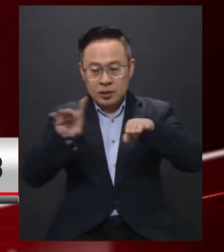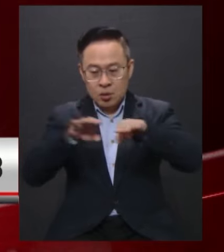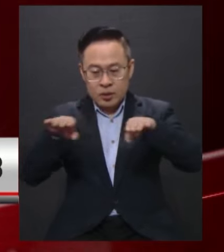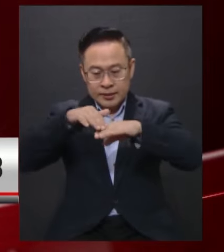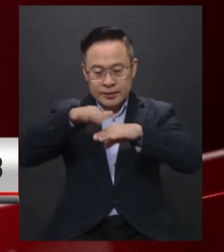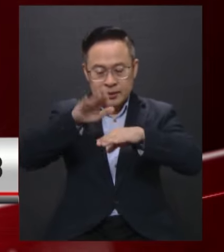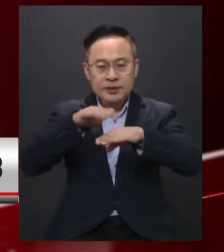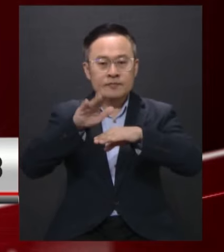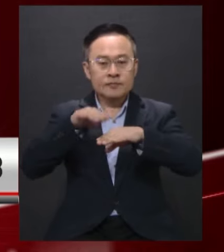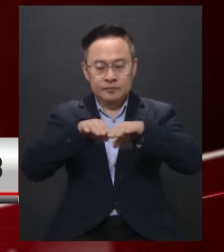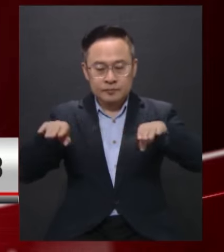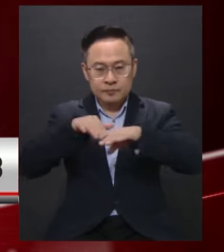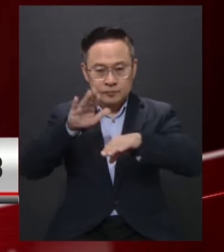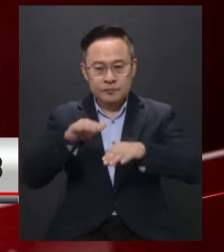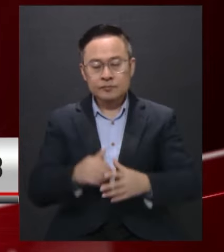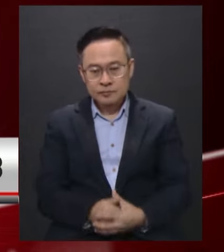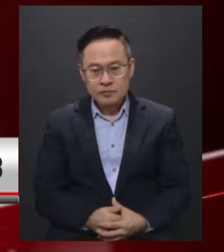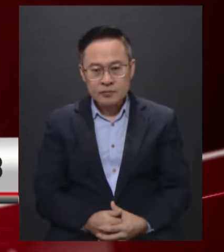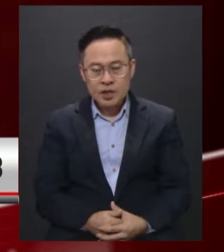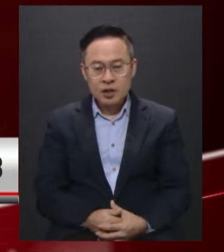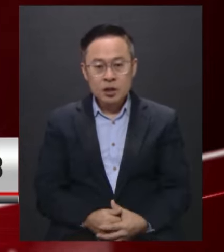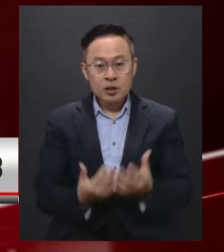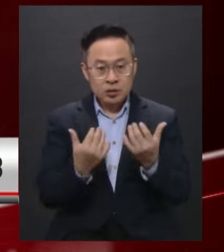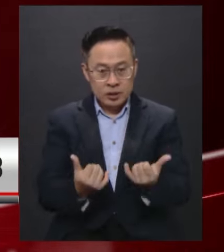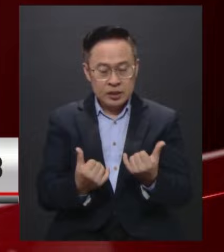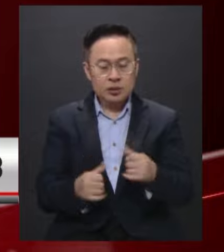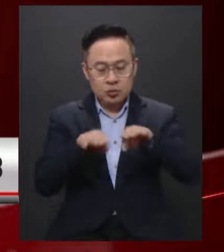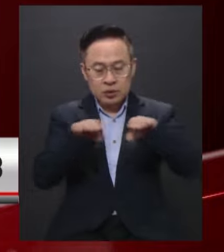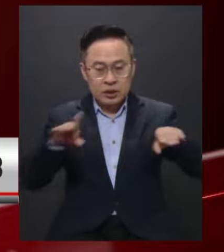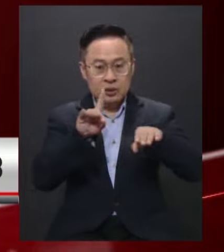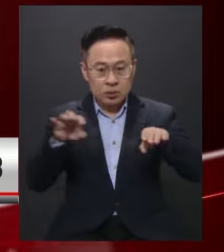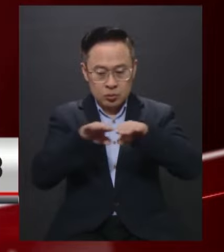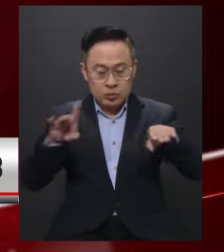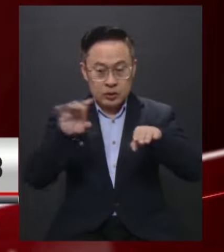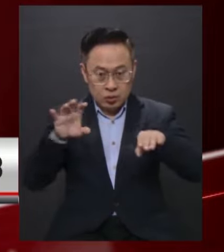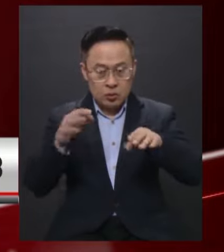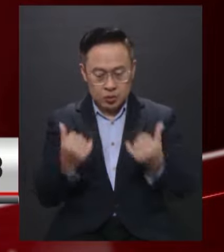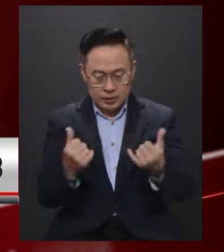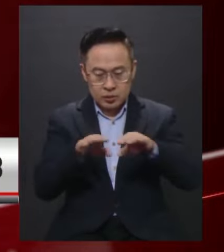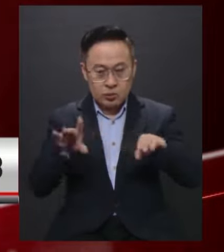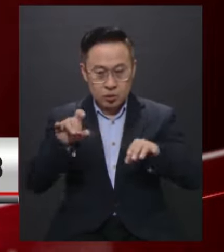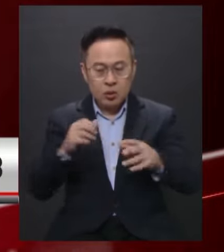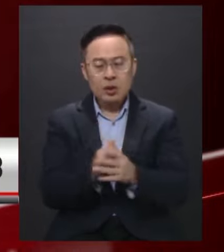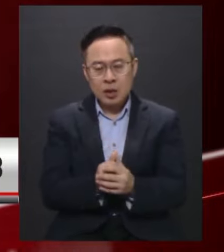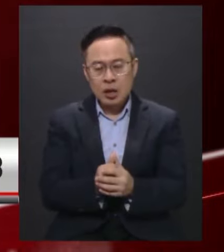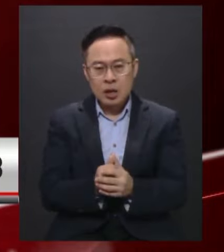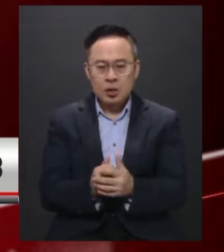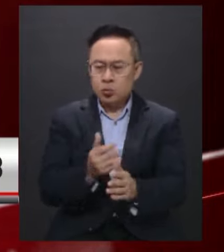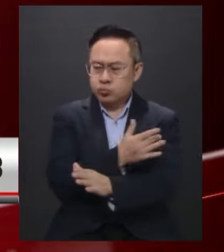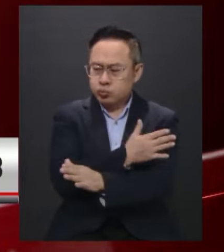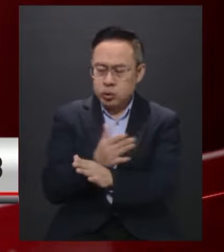ของเราเนี่ยอันดับกลับไปอยู่อันดับที่100อย่างไม่เป็นทางการนะคะแล้วก็มันเป็นในรอบ13ปี10